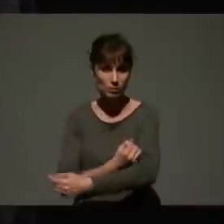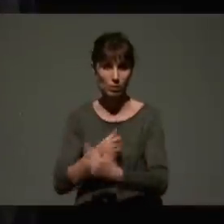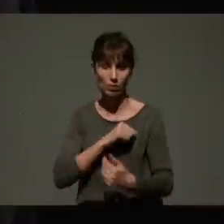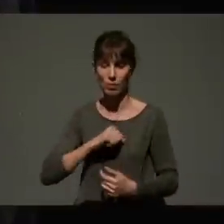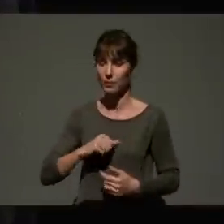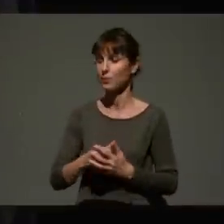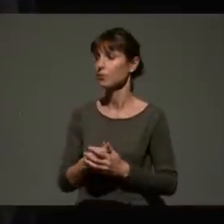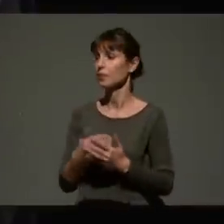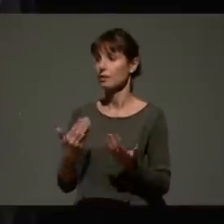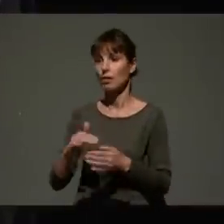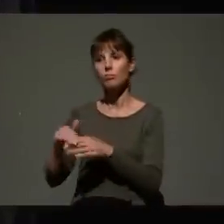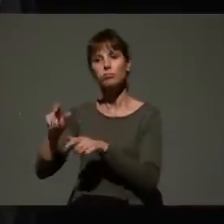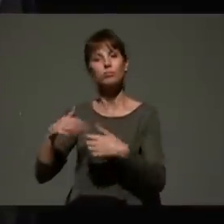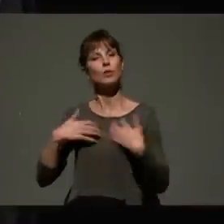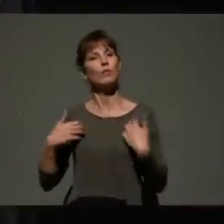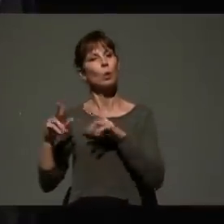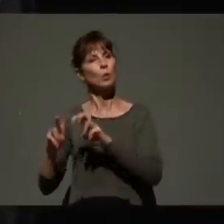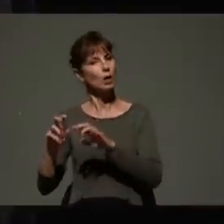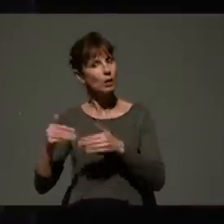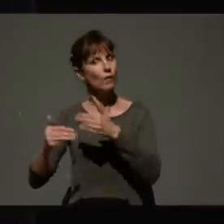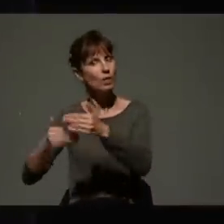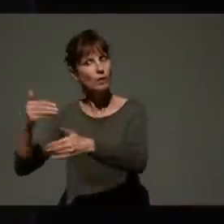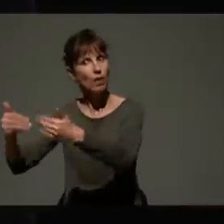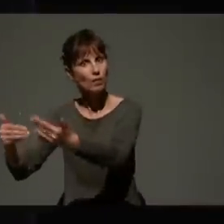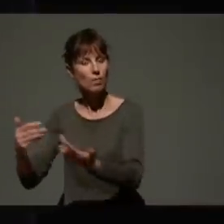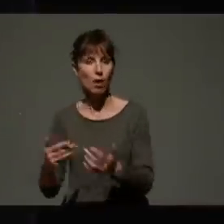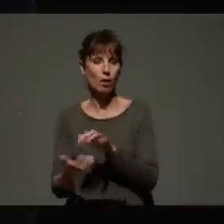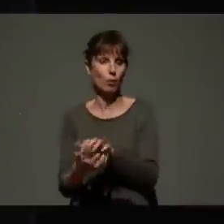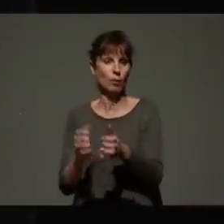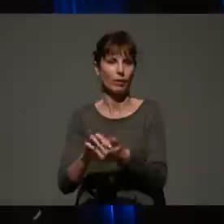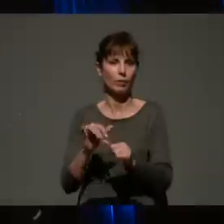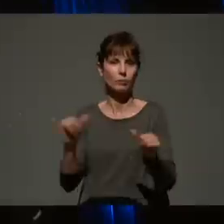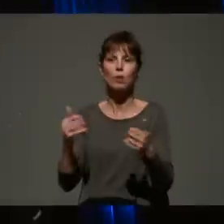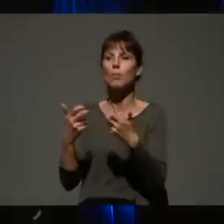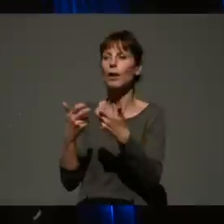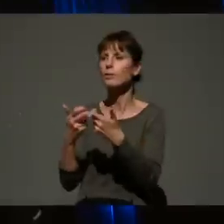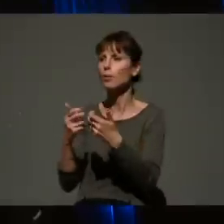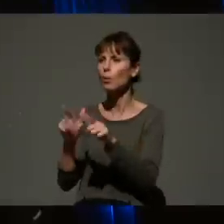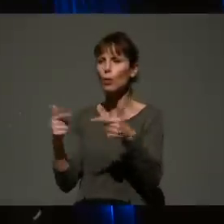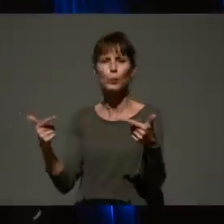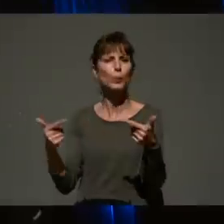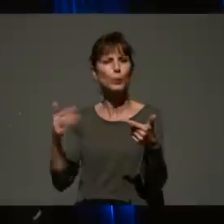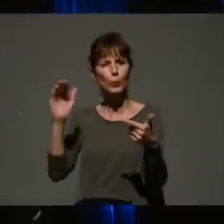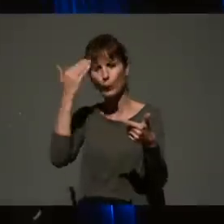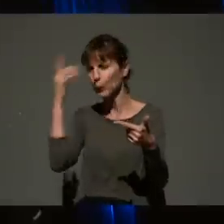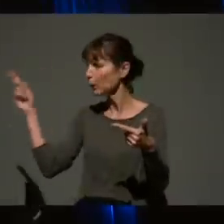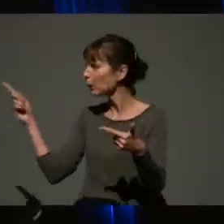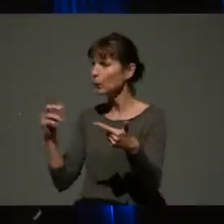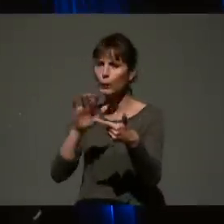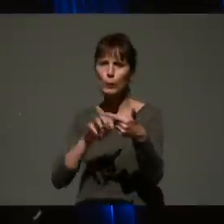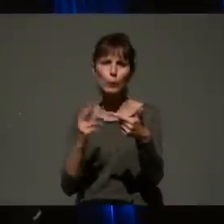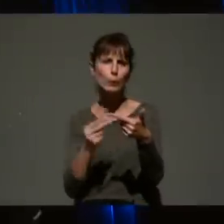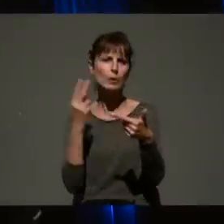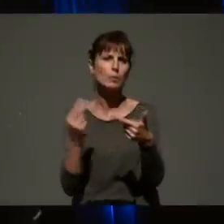avancent, c'est très, très compliqué. Je n'ai pris que cet exemple, qui est sorti dans une excellente revue, sur le problème donc